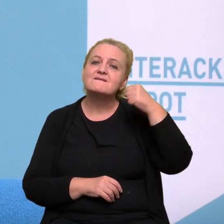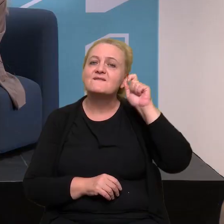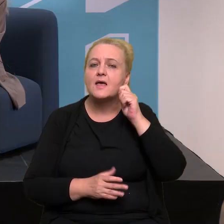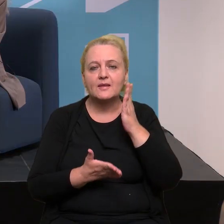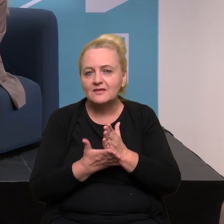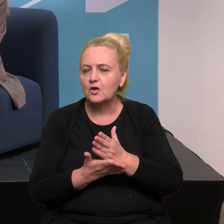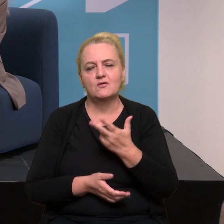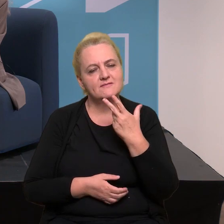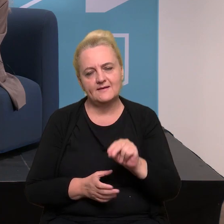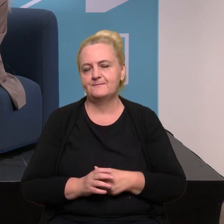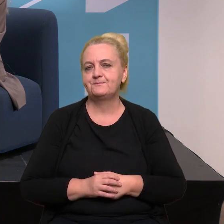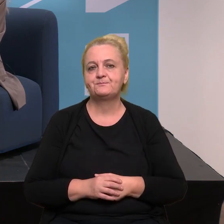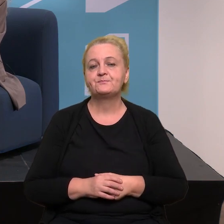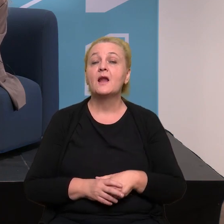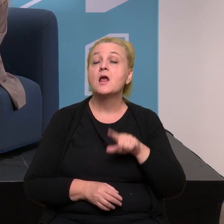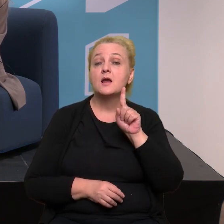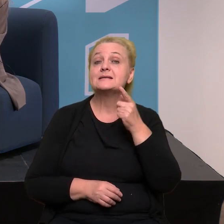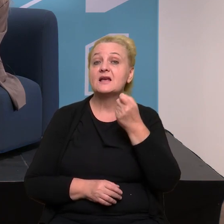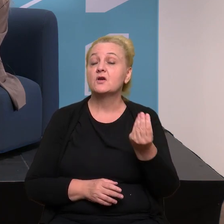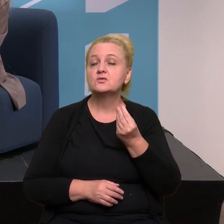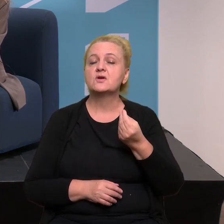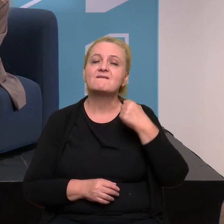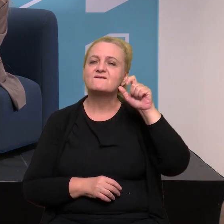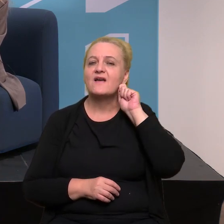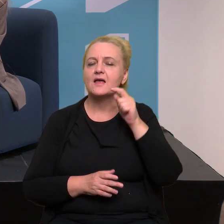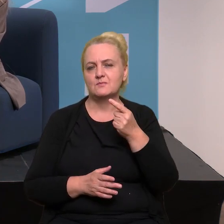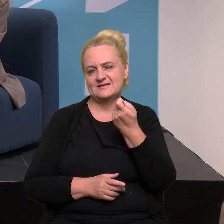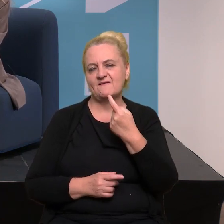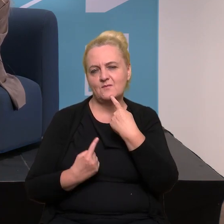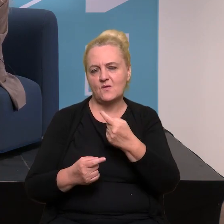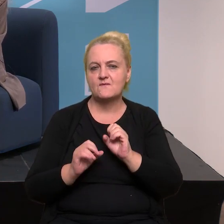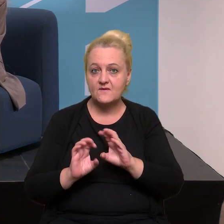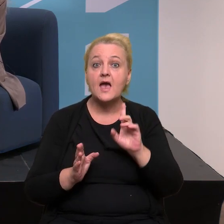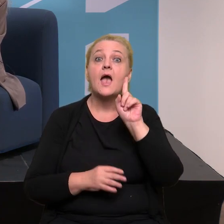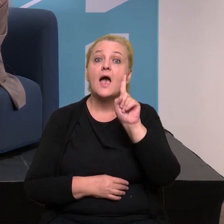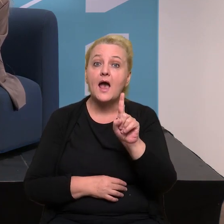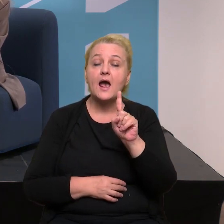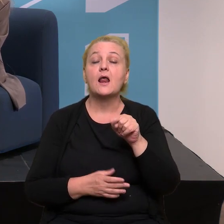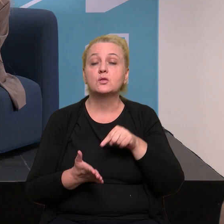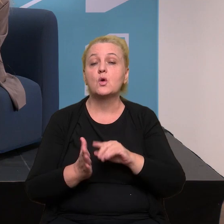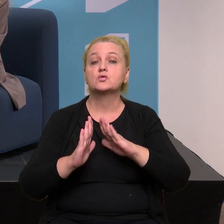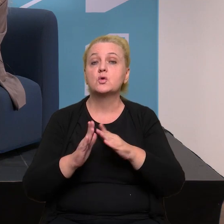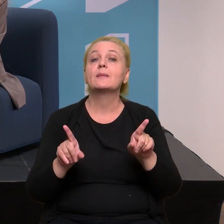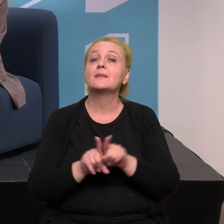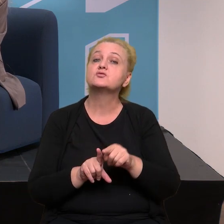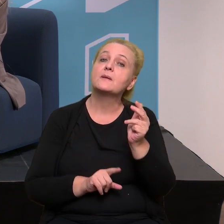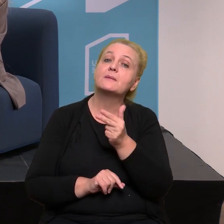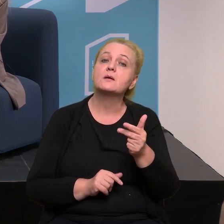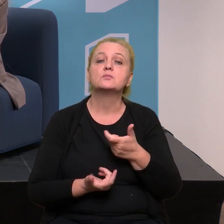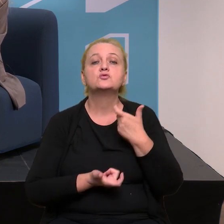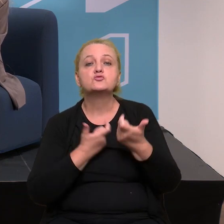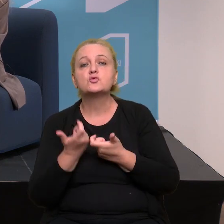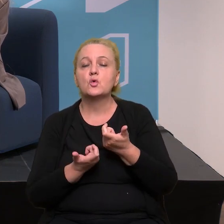feminizmie. Za chwilę jeszcze też słowo feminizm tutaj padnie. Ale to jest też książka o tym, co robią